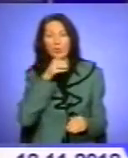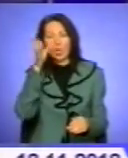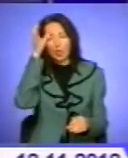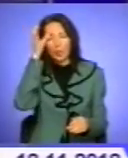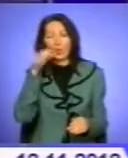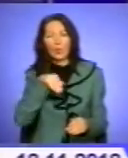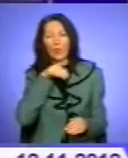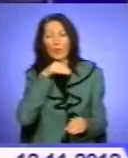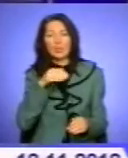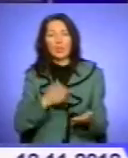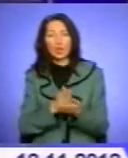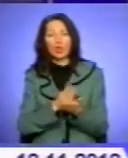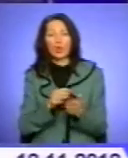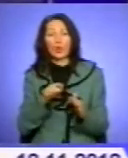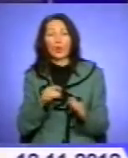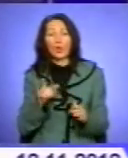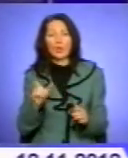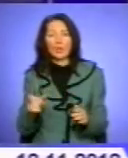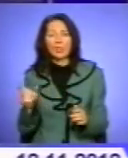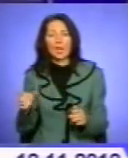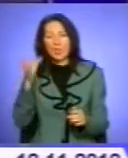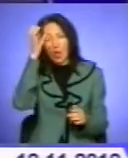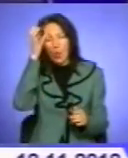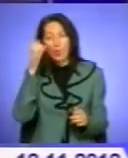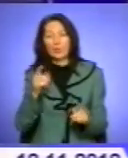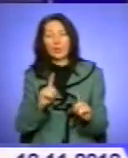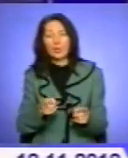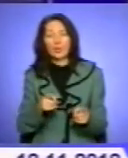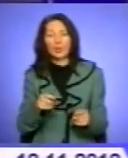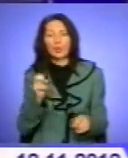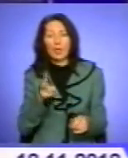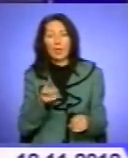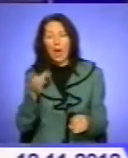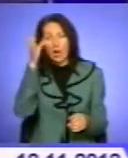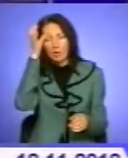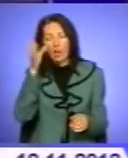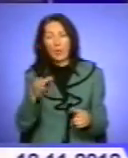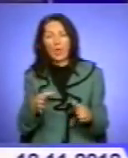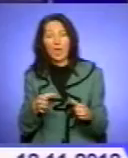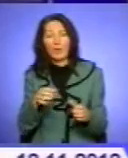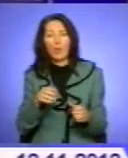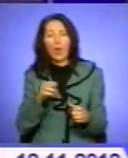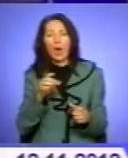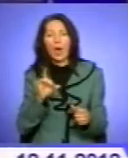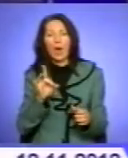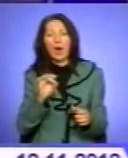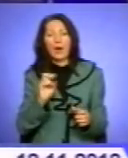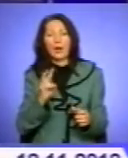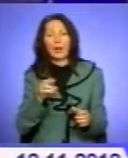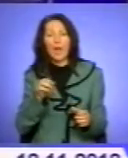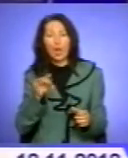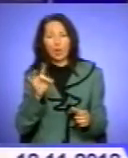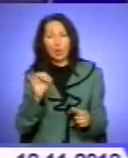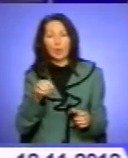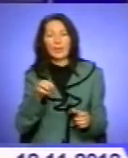діяча науки і техніки України, дійсного члена Академії економічних наук України, ректора ТНЕУ Сергія Ілліча Юрія.